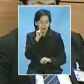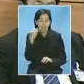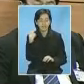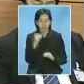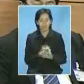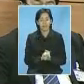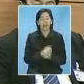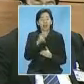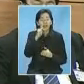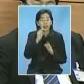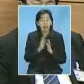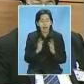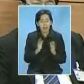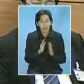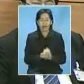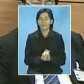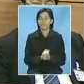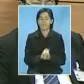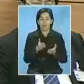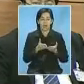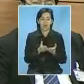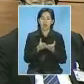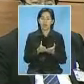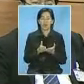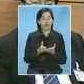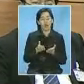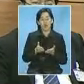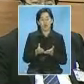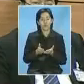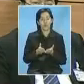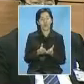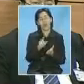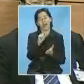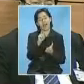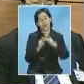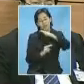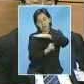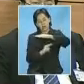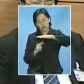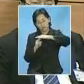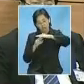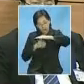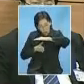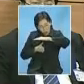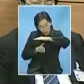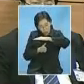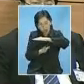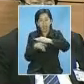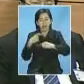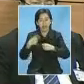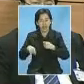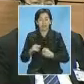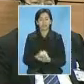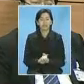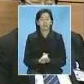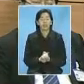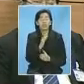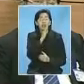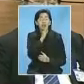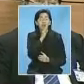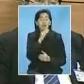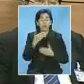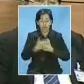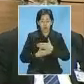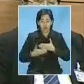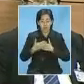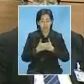ถ้าน้ำมากเนี่ยเรือก็ไม่สามารถจะเดินผ่านช่องในช่วงสะพานได้แต่ถ้าเราสามารถนะครับอย่างเส้นทางรถ